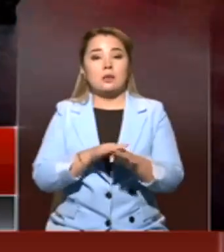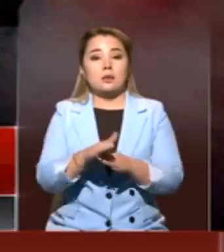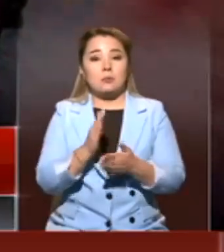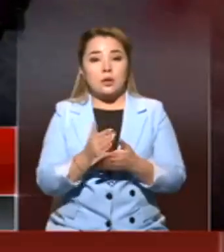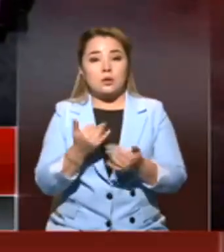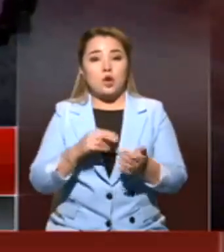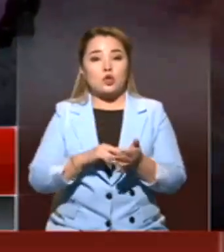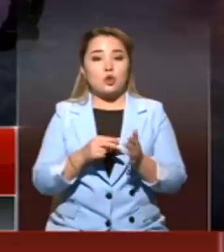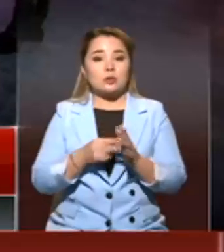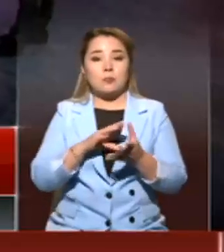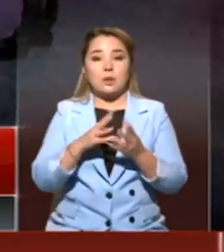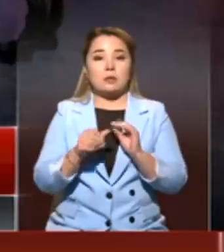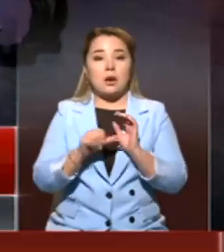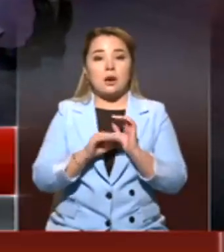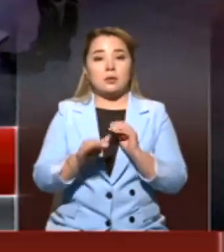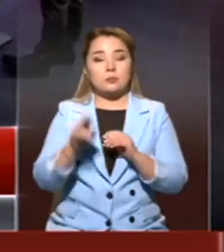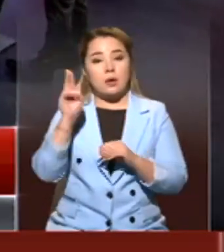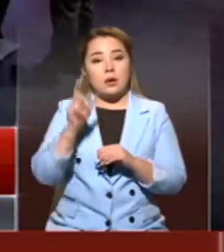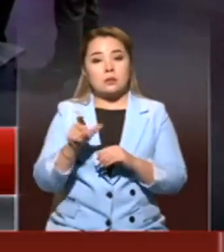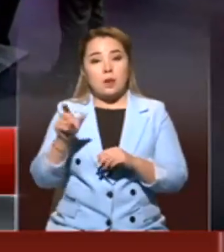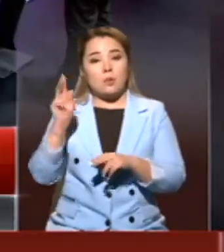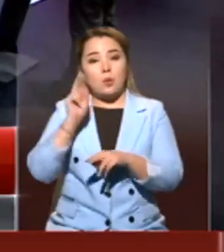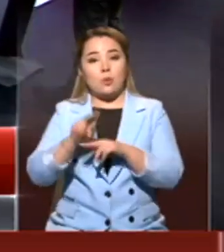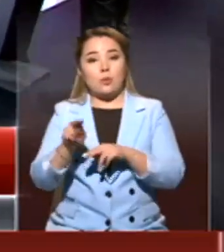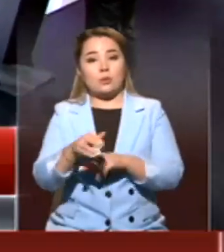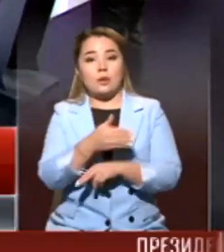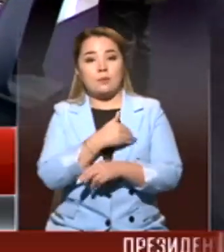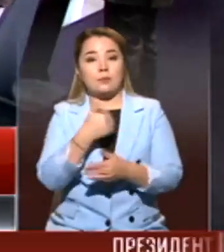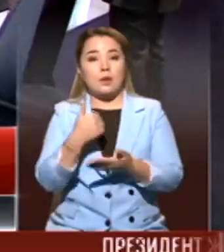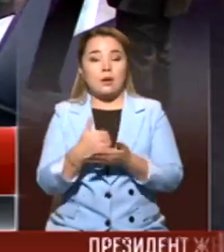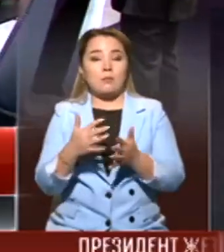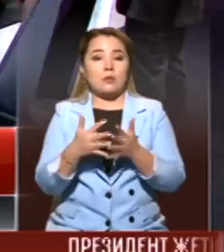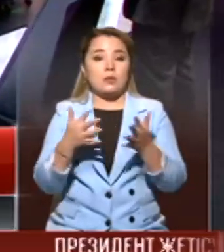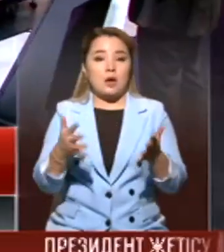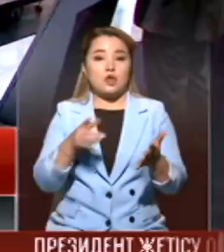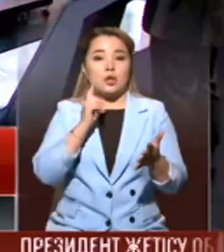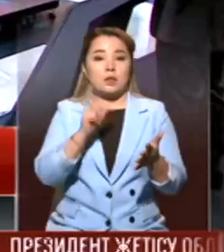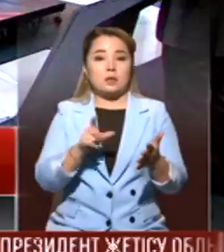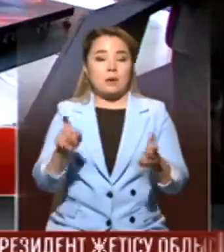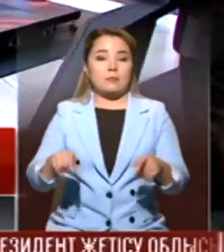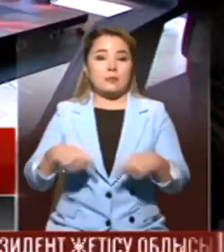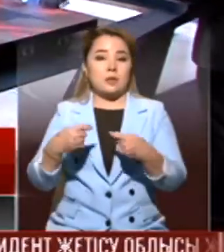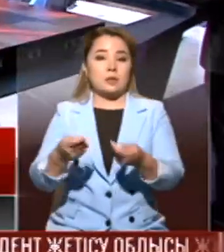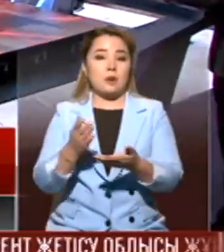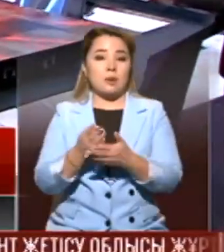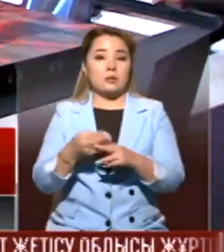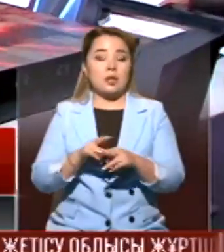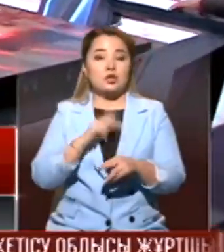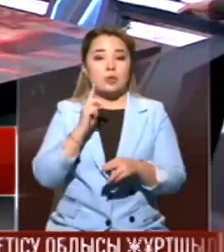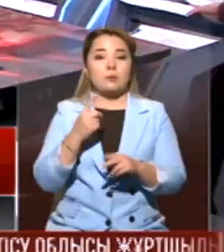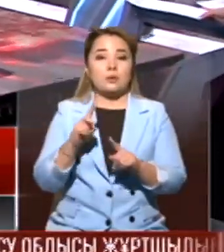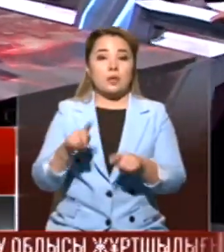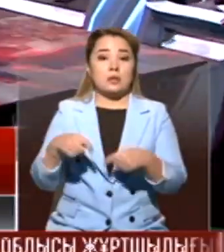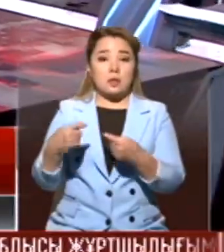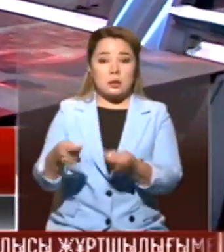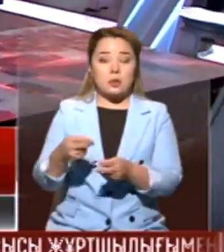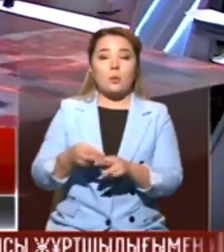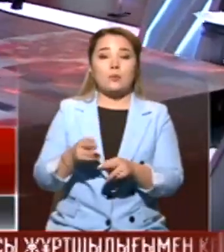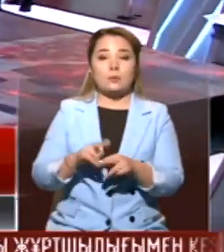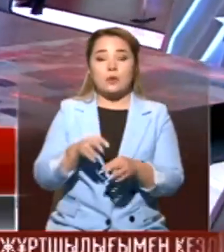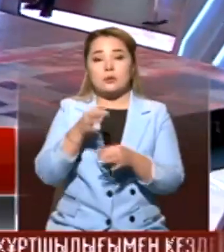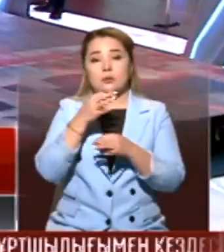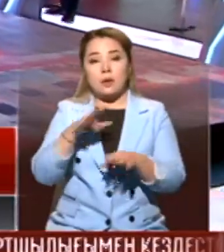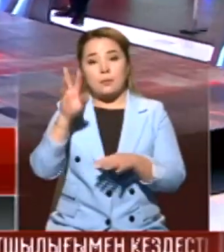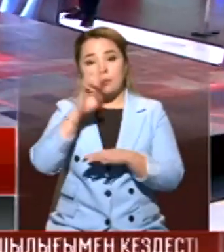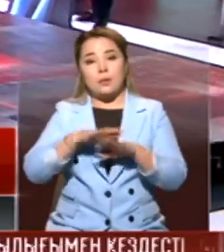жаңағы жоспар бойынша 6000 адамды оқытқымыз келеді. Ең басты басымдық бұл жерде жастарға беріп отырмыз. Неге жастарға беріп отырмыз? Себебі кез